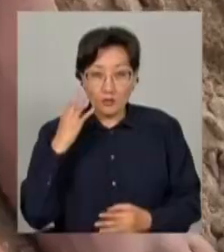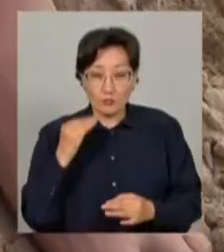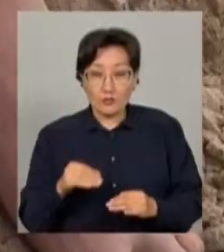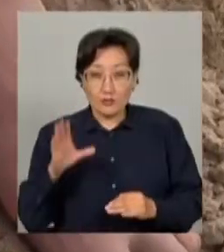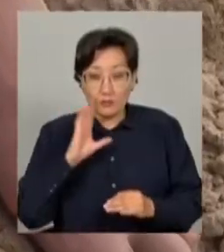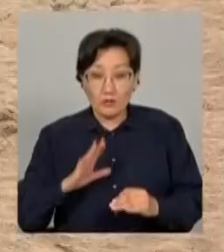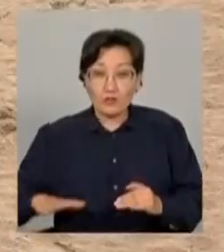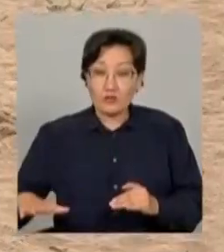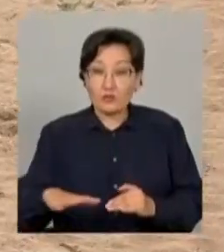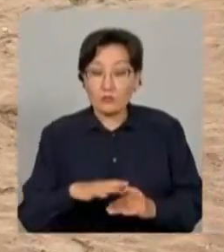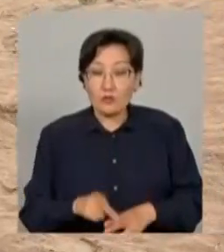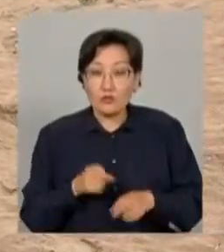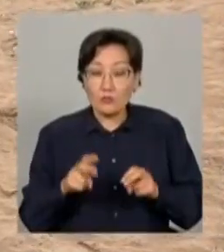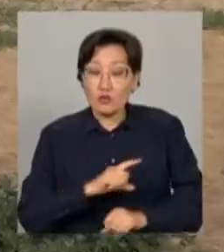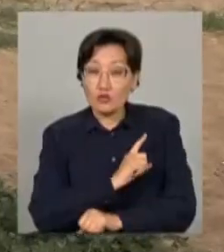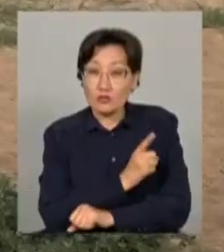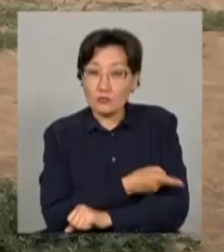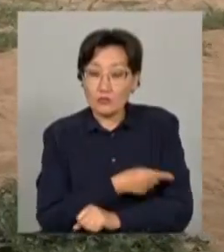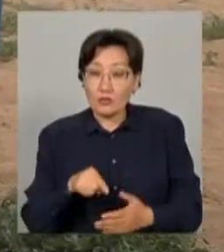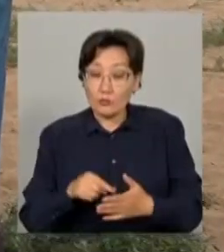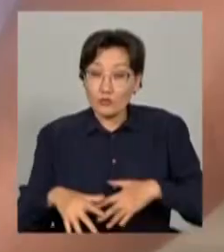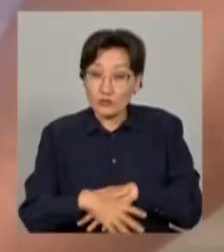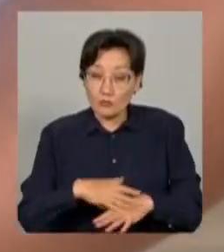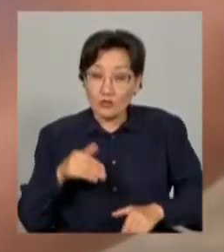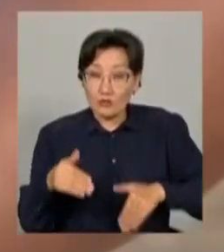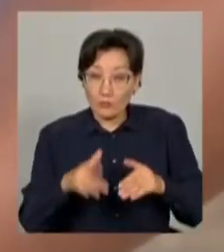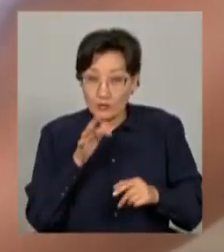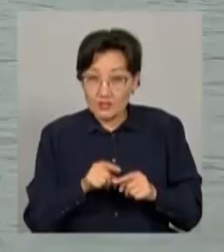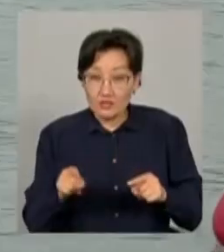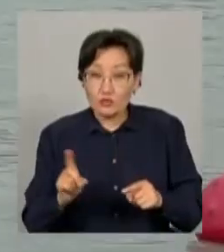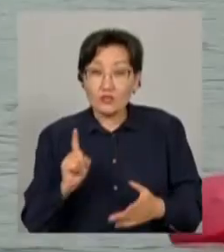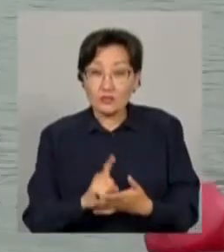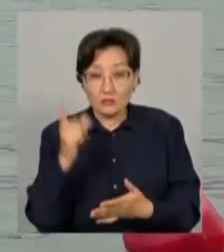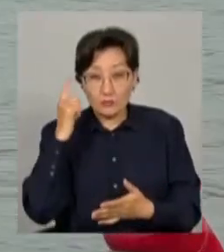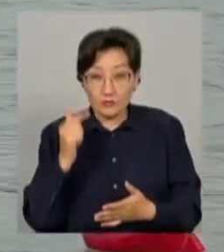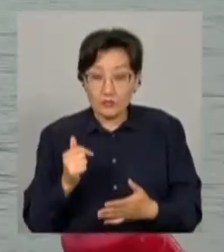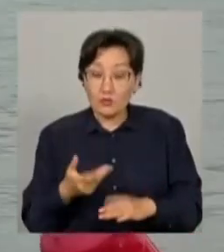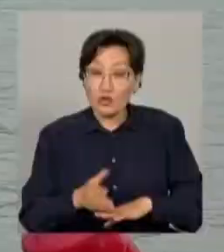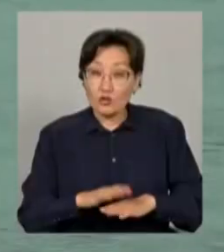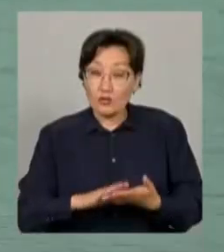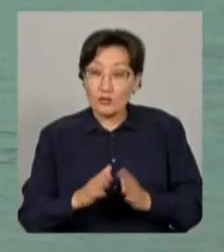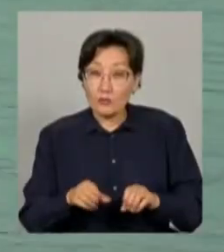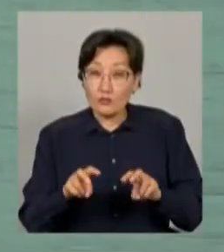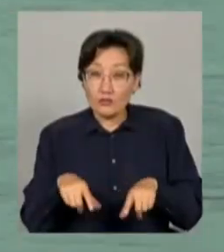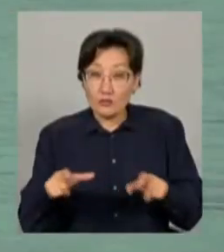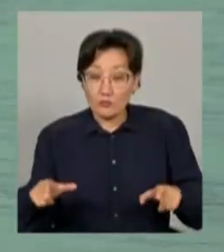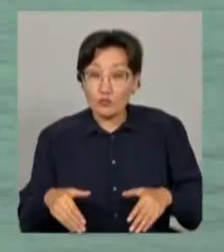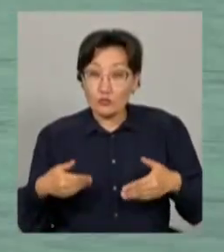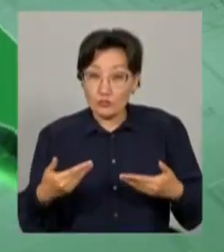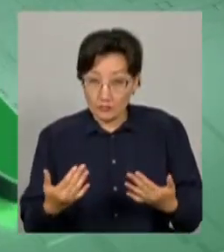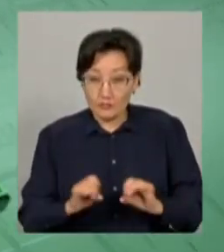Алматының су айдындарында қауіпсіздік күшейді. Қала тұрғындары шомылу маусымында нен ескергені жөн. Төтеншеліктер ұсынысы сәлден